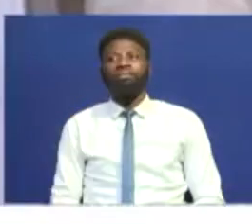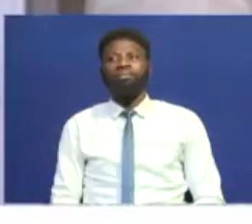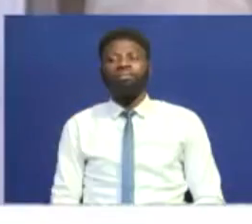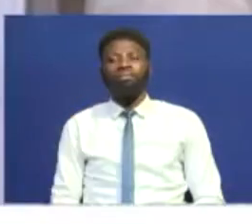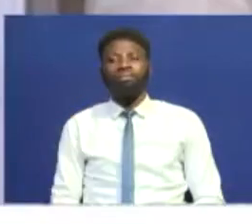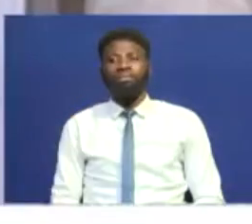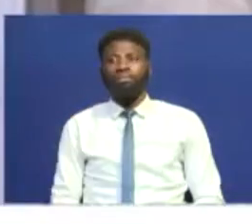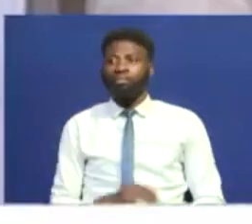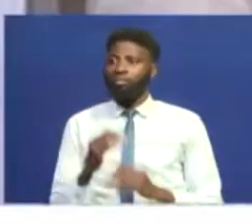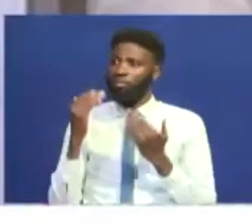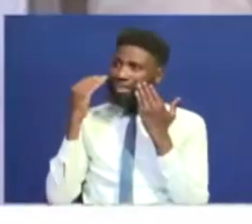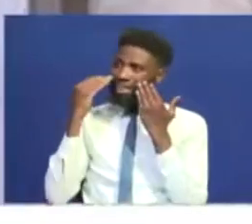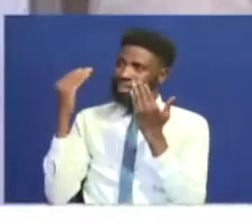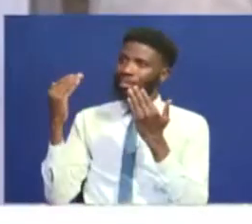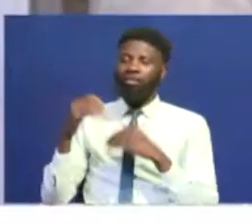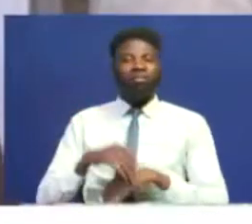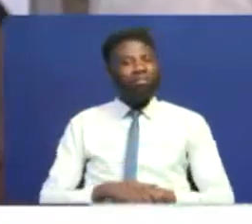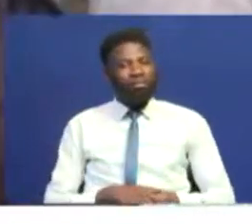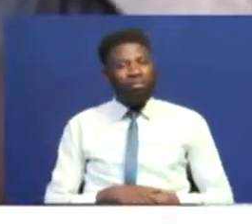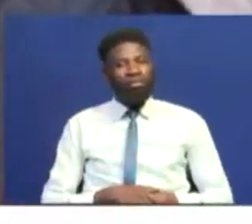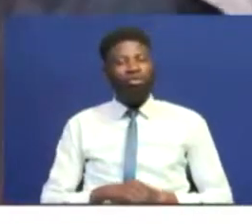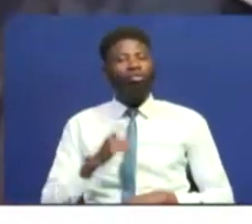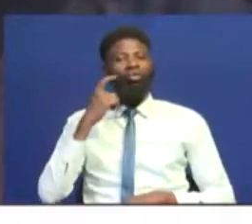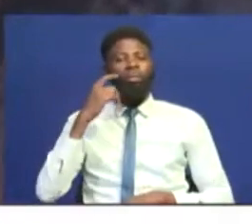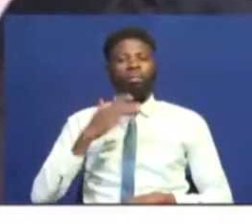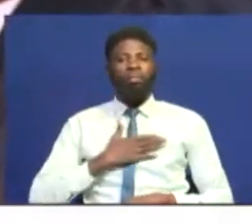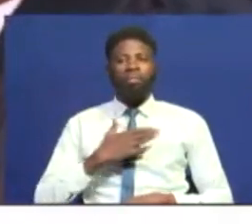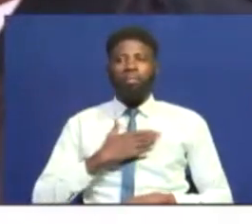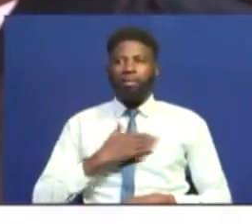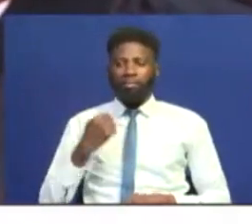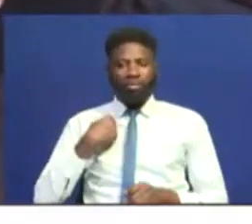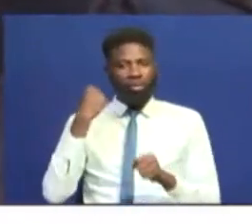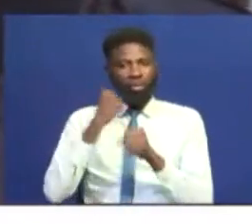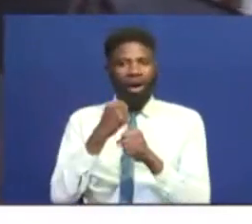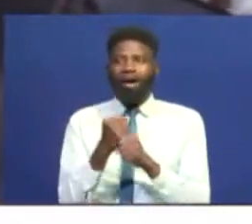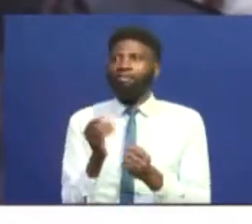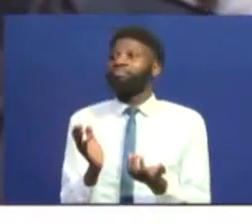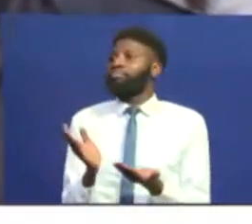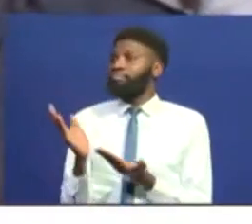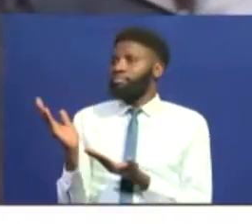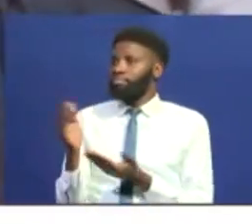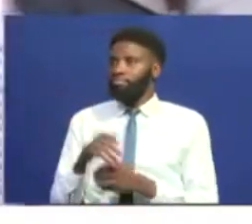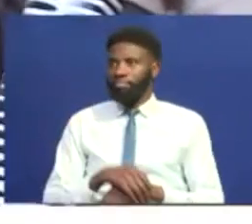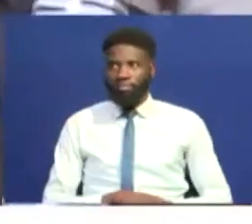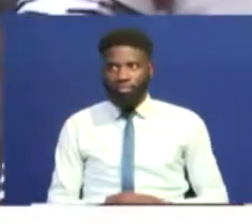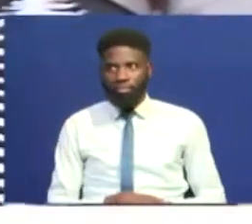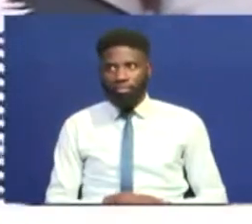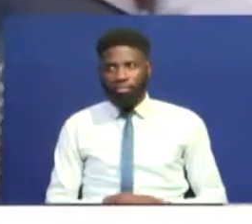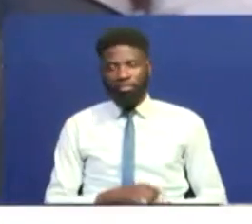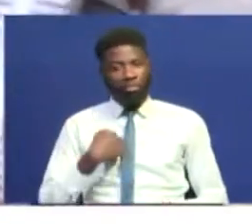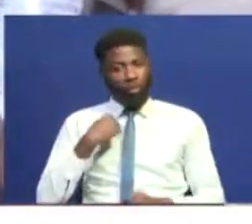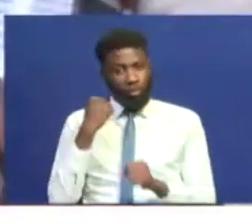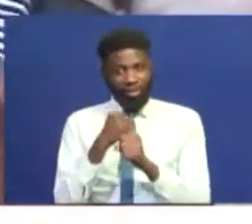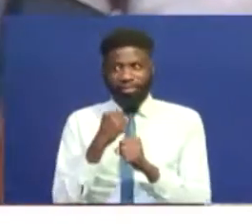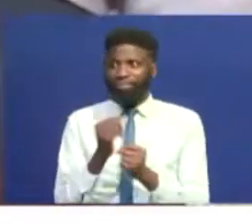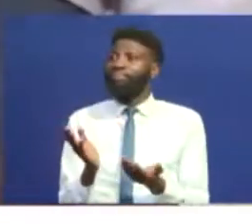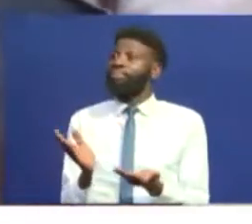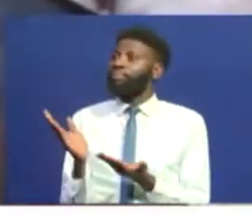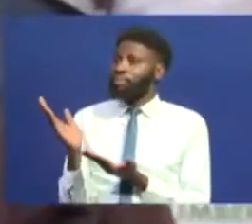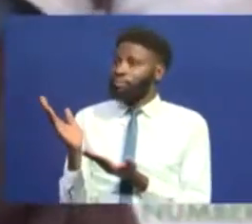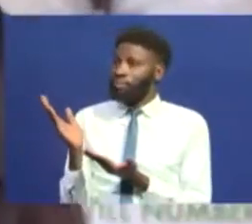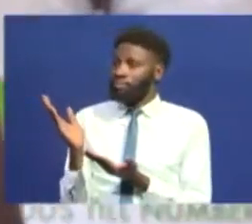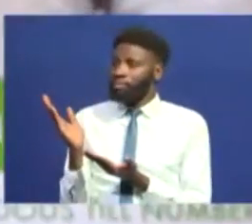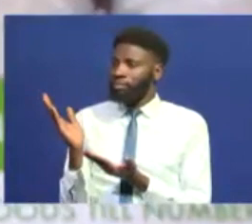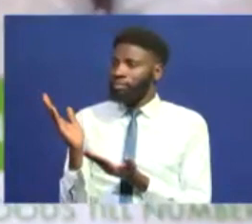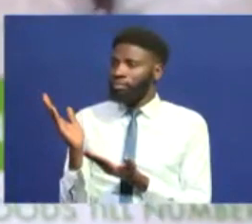Penye unavyoona hii ni shop yangu ile kazi nafanyanga. Hii kazi moja ambapo naifanyanga. Hii ni ndo